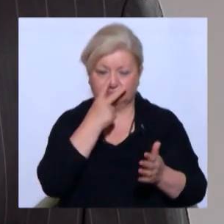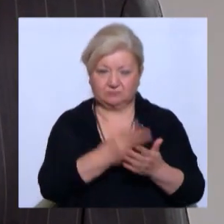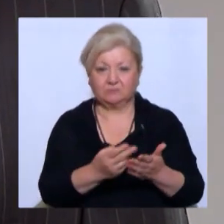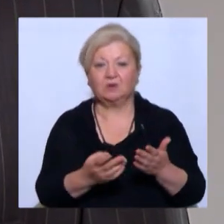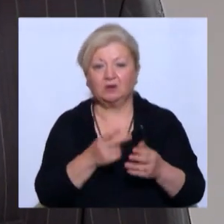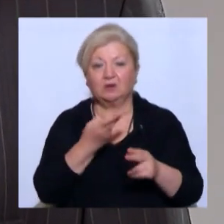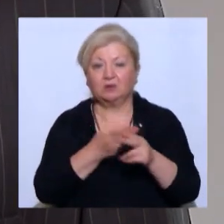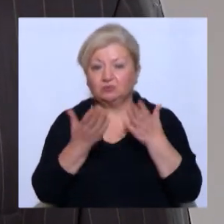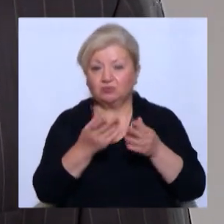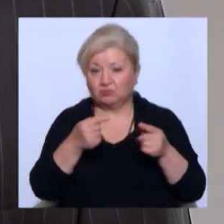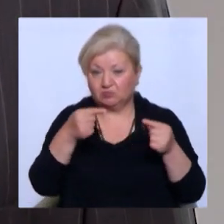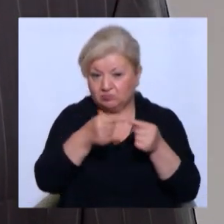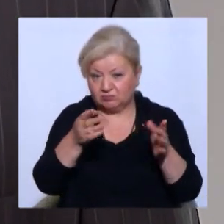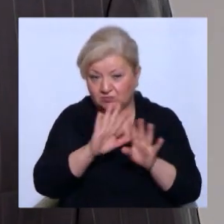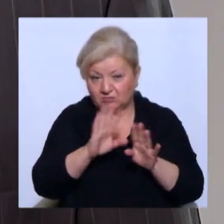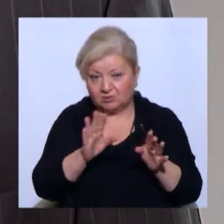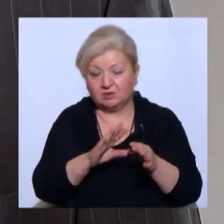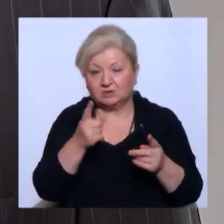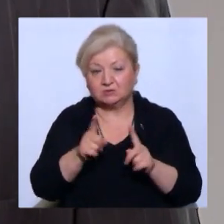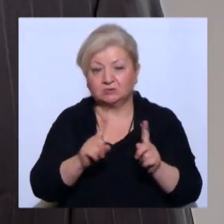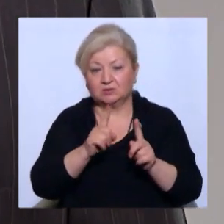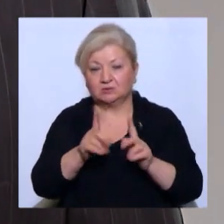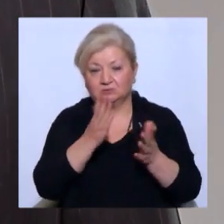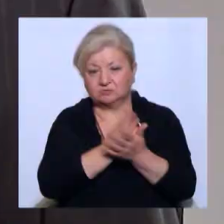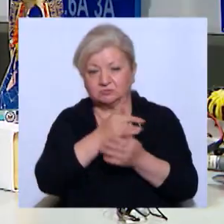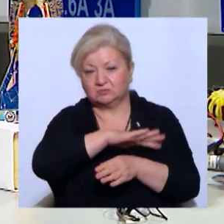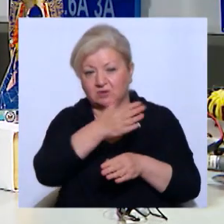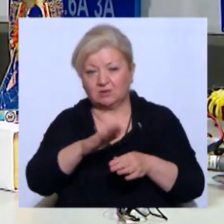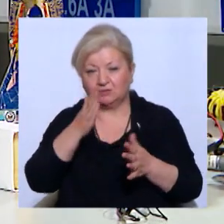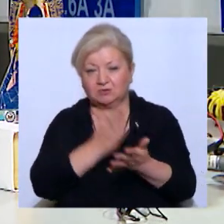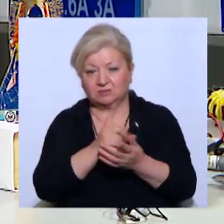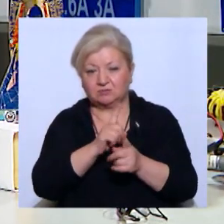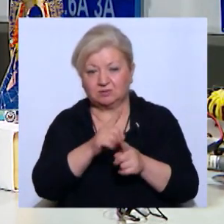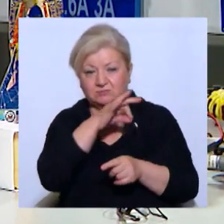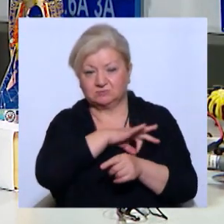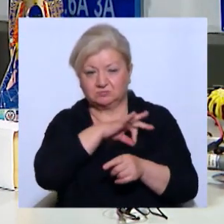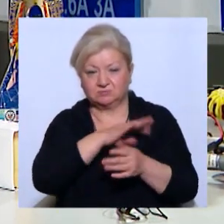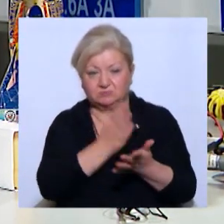უნდა კონდეს ამ ტალღას. დავწუნდეთ ამაში.